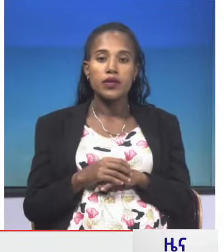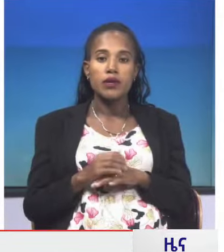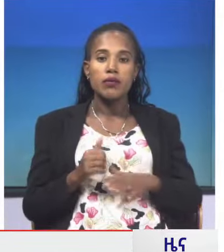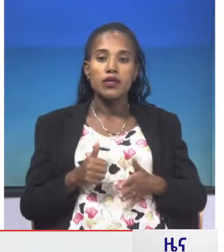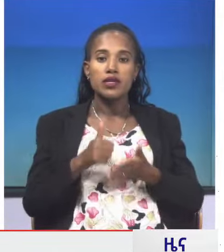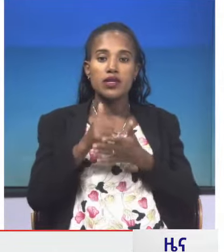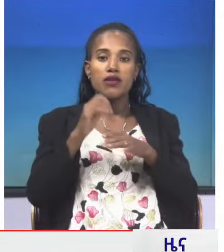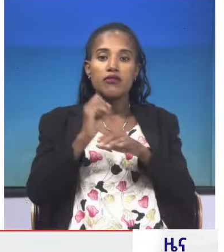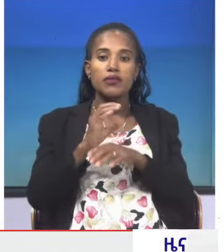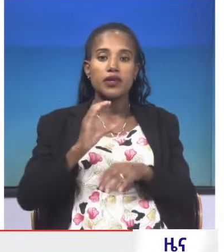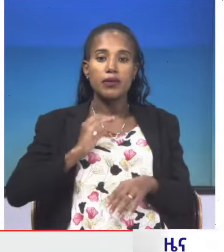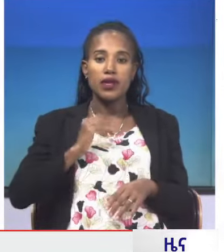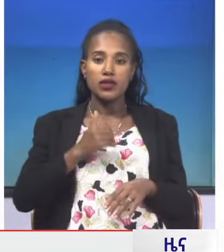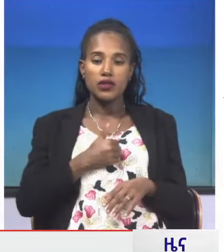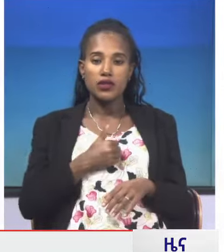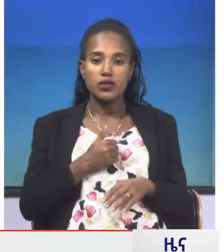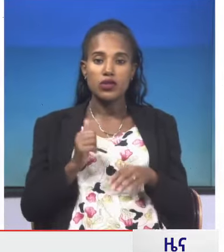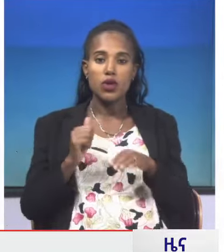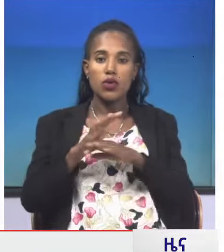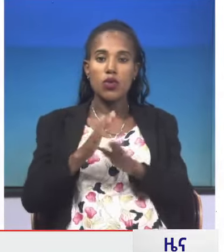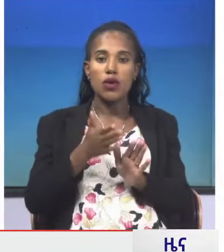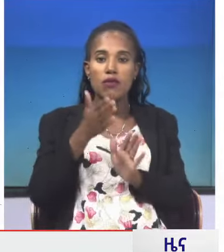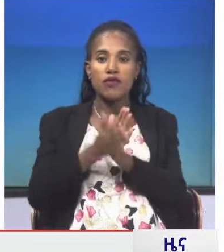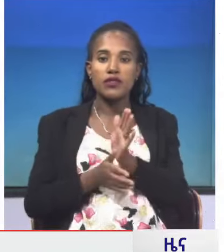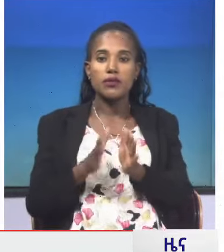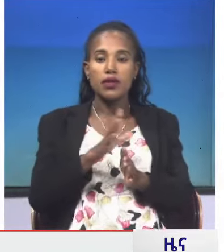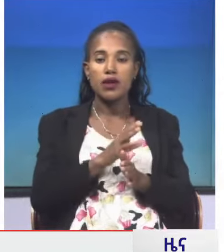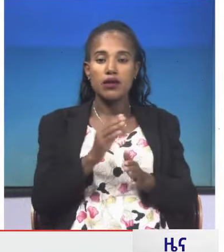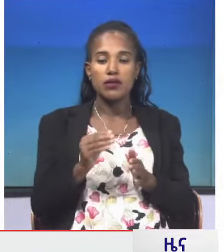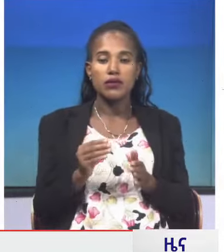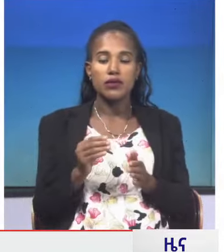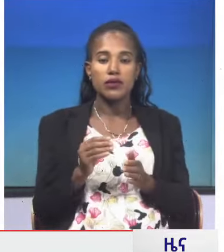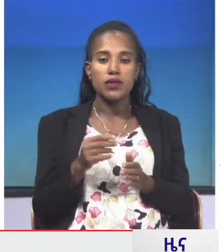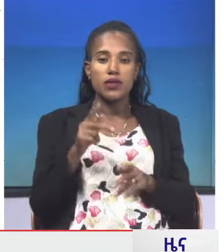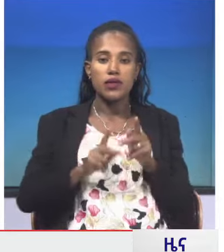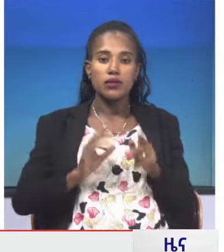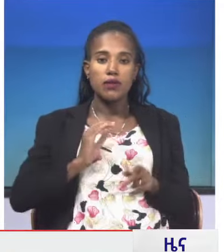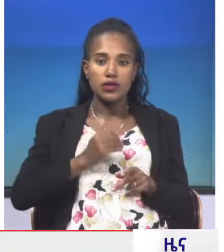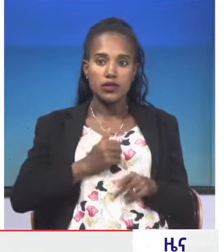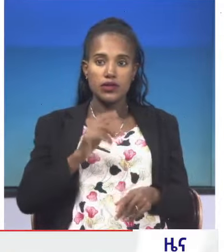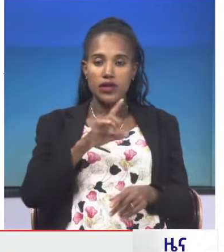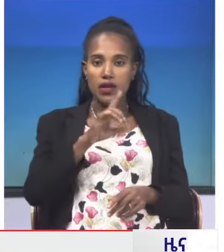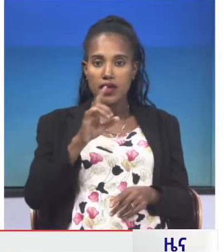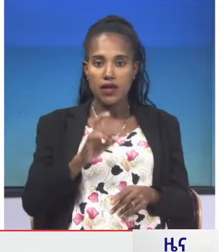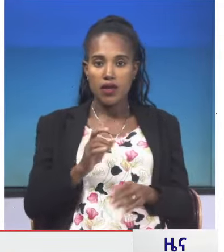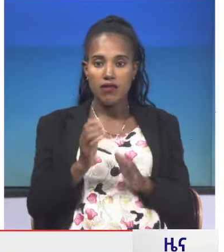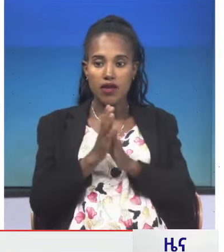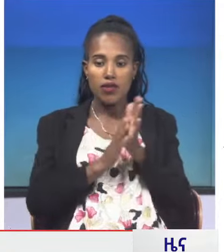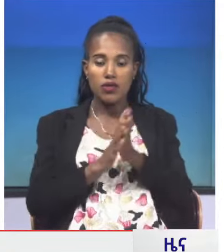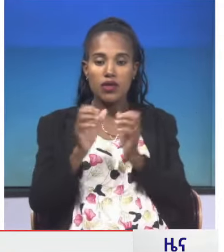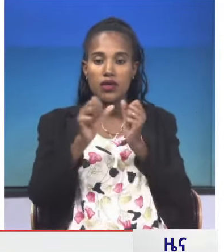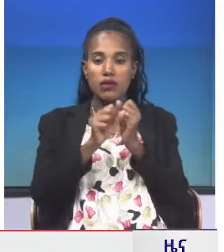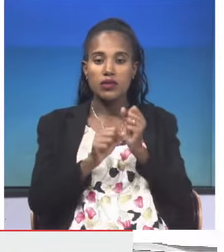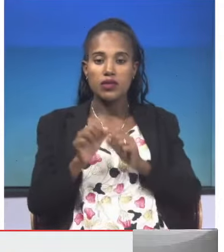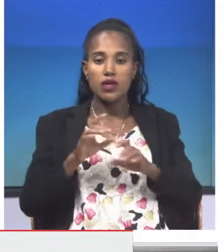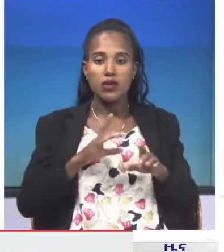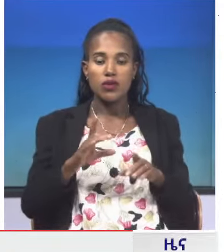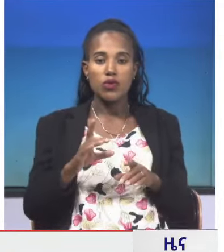ማስደገፍ ምክር ቤታችን ተልእኮውን ለመፈጸምና የህዝባችንን ጥያቄና ፍላጎት መሰረት